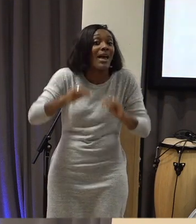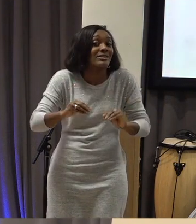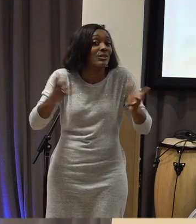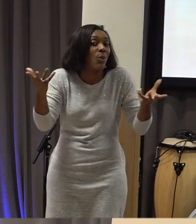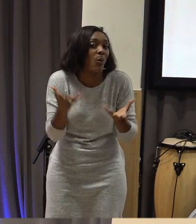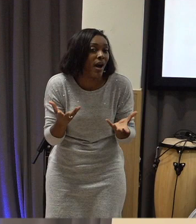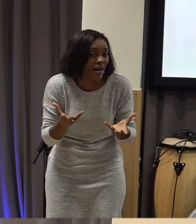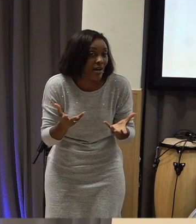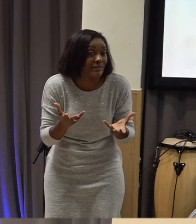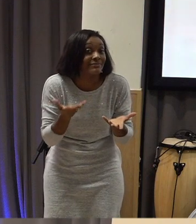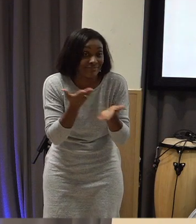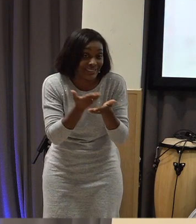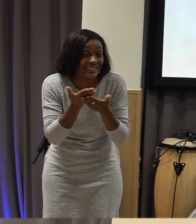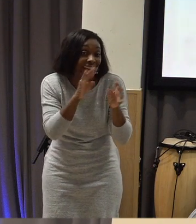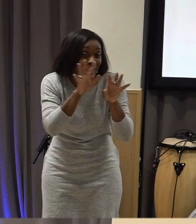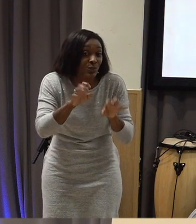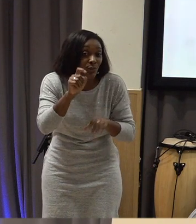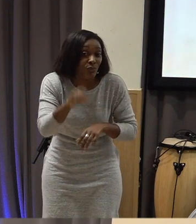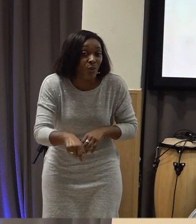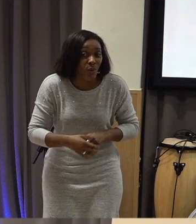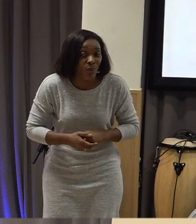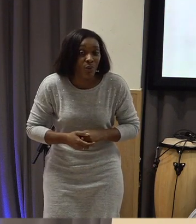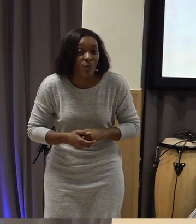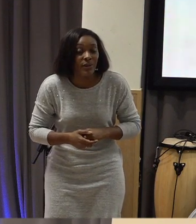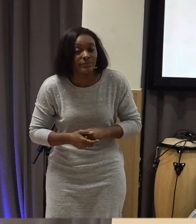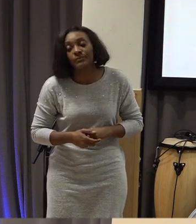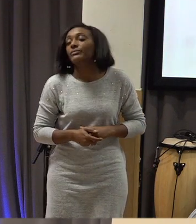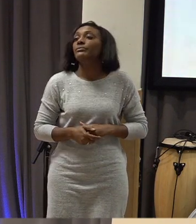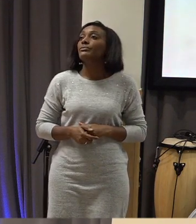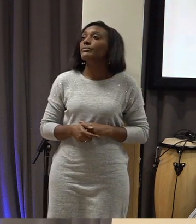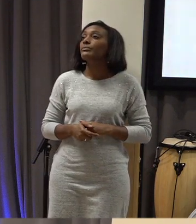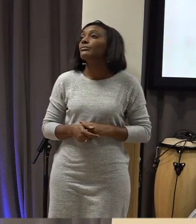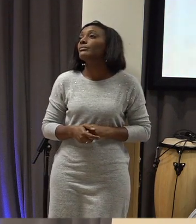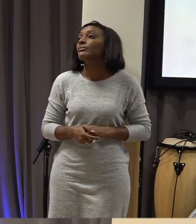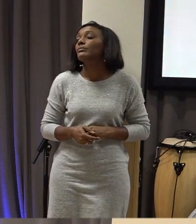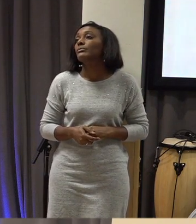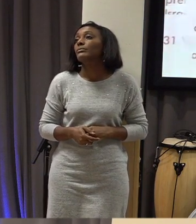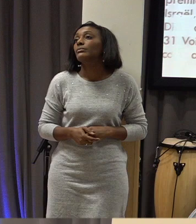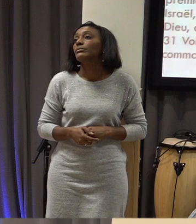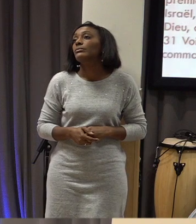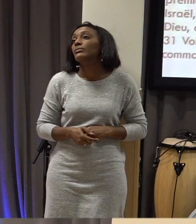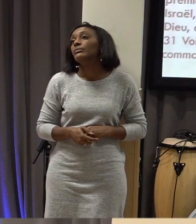On continue dans le texte. La discussion de Jésus avec un scribe donne la solution.